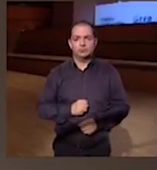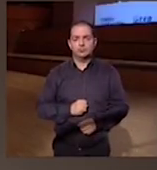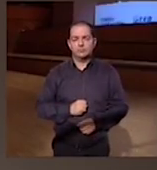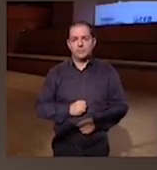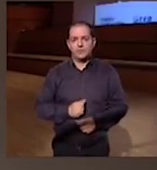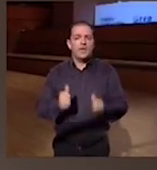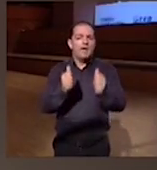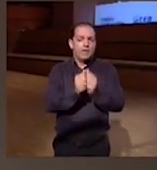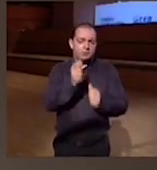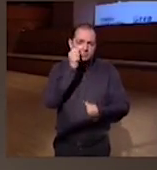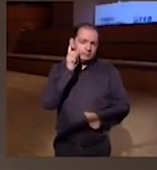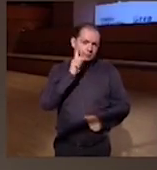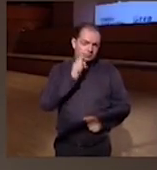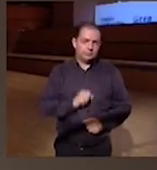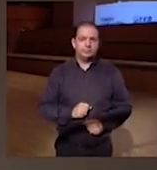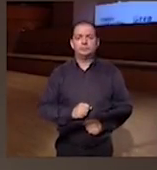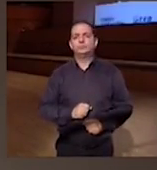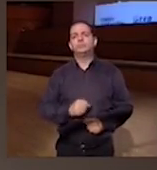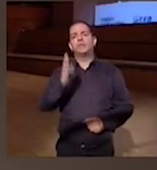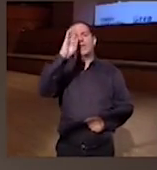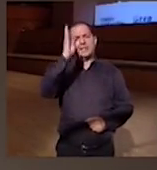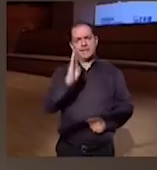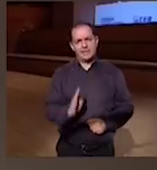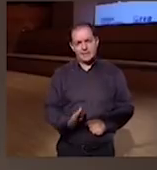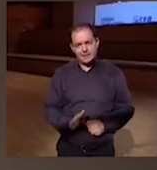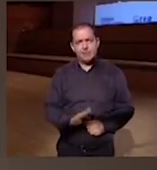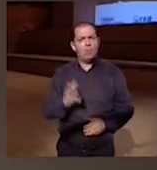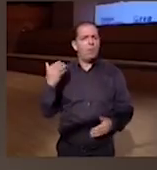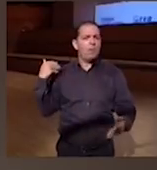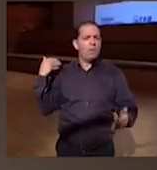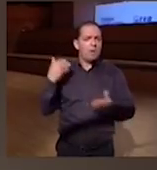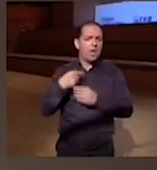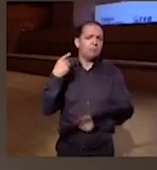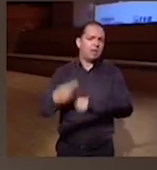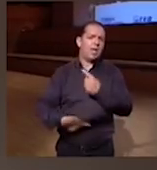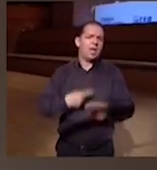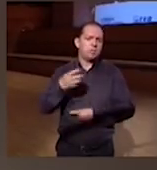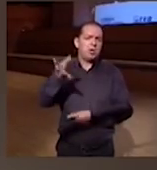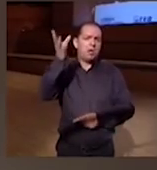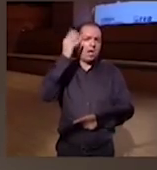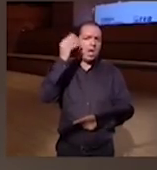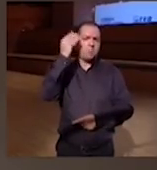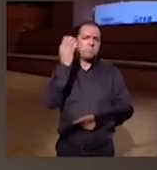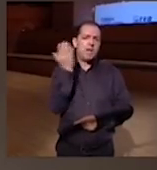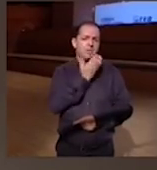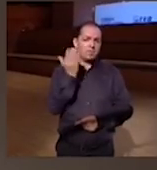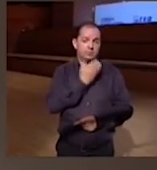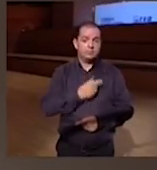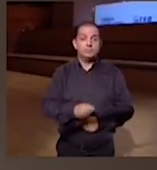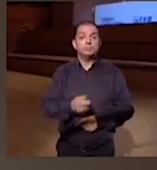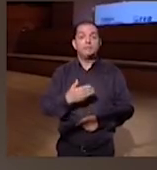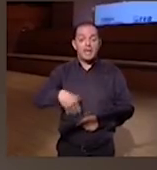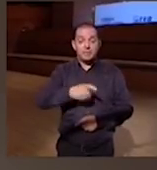Φίλες και φίλοι, η κρίση μας δίδαξε πολλά. Και ενώ ως πολιτικό